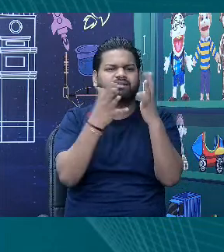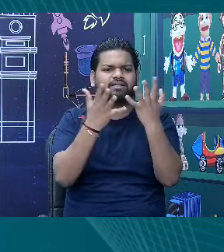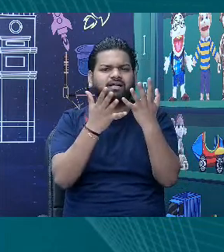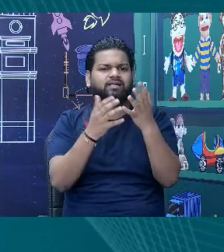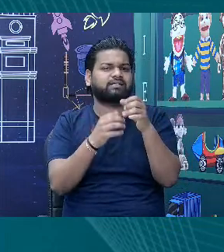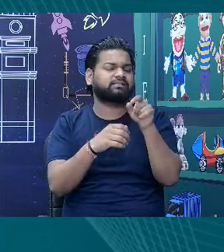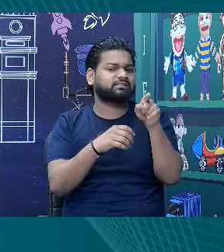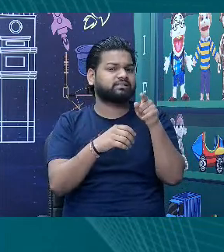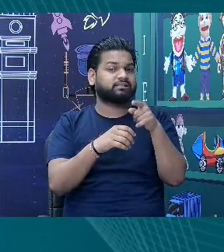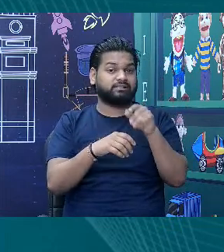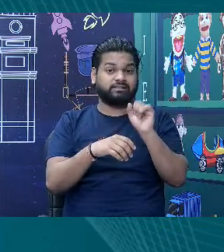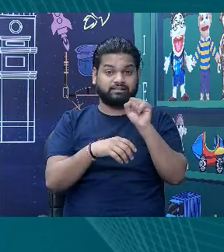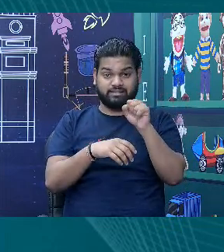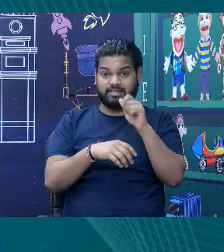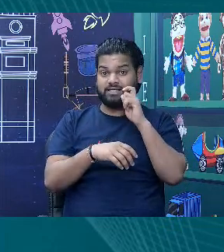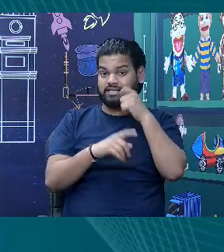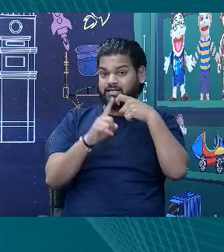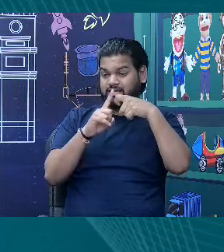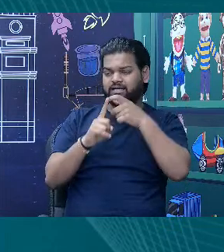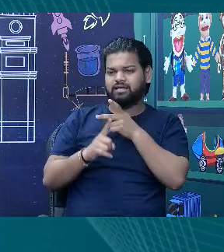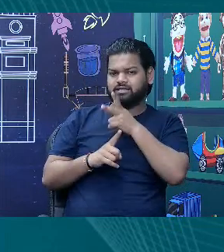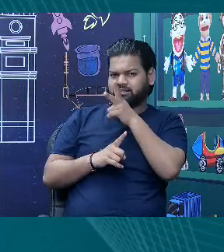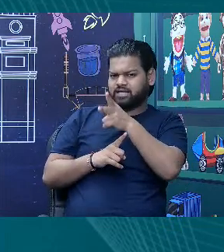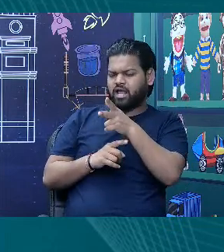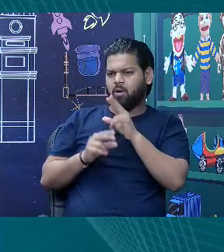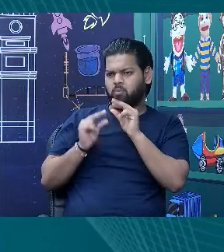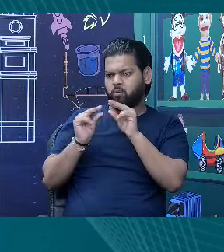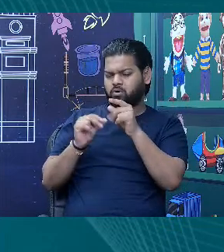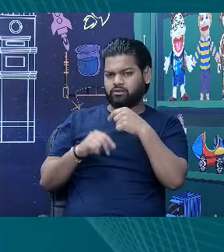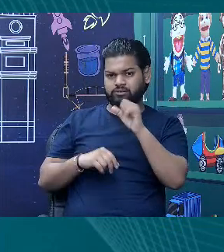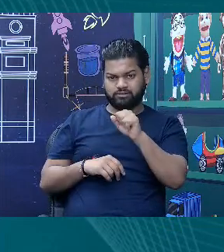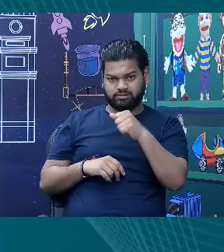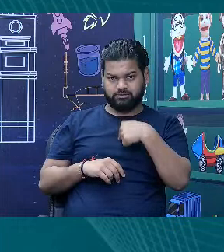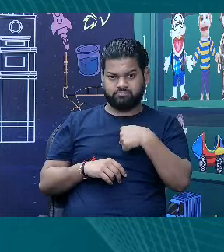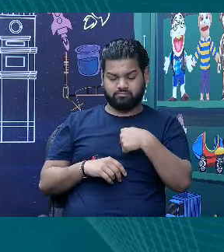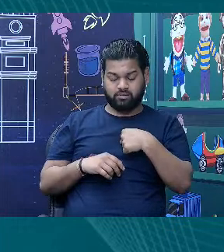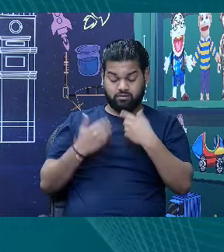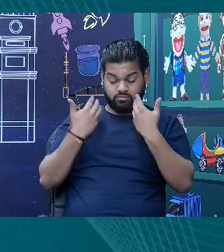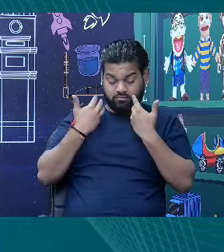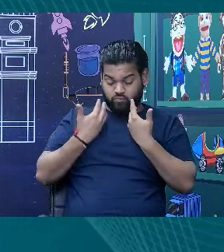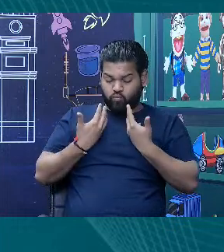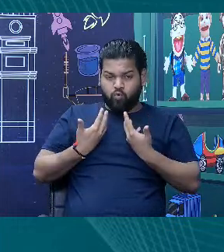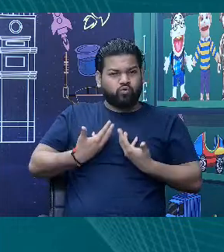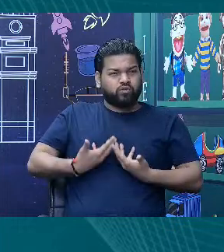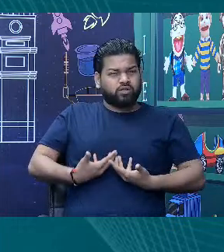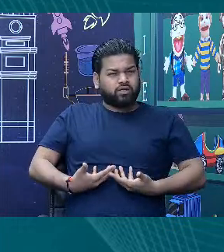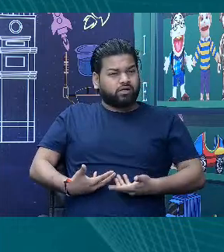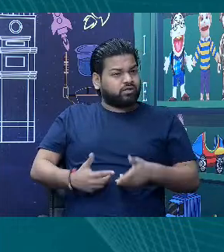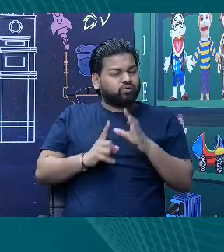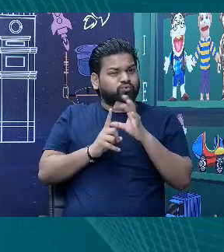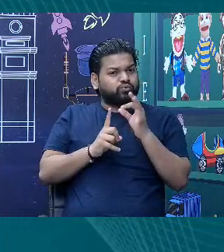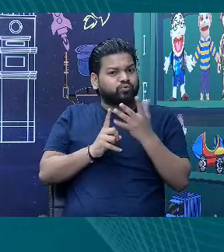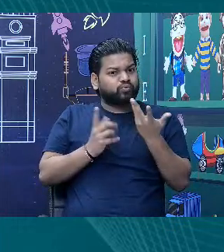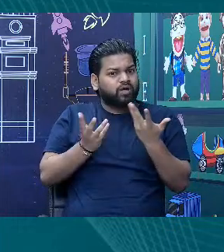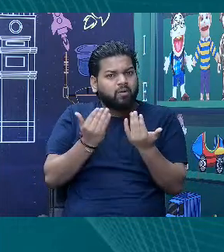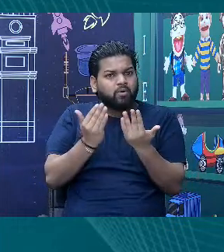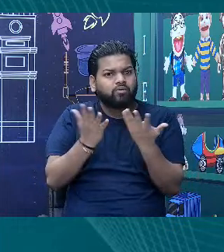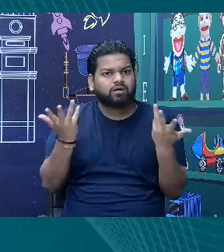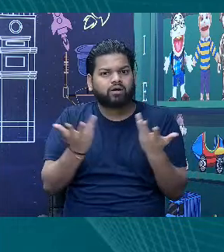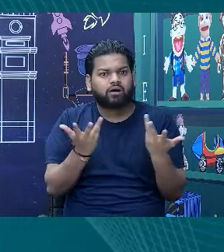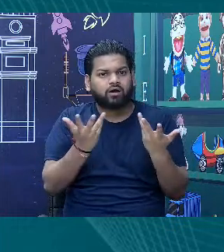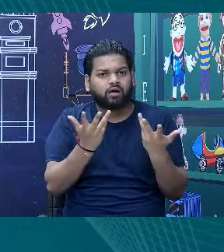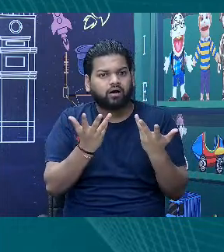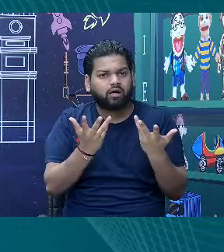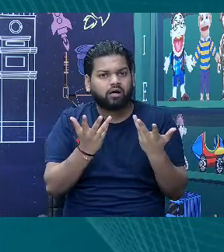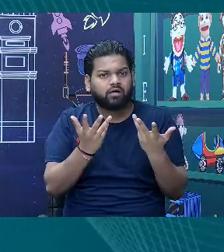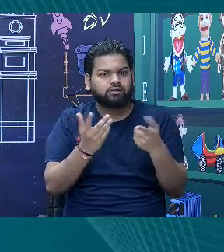बोल रहे हैं कि possibilities of my body, मुझे बहुत relief feel हुआ in the possibilities of my body, so वो कौन सी possibilities